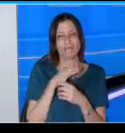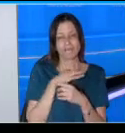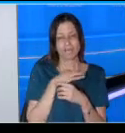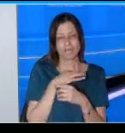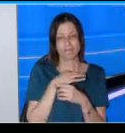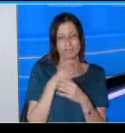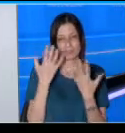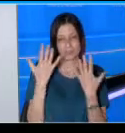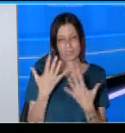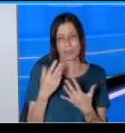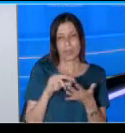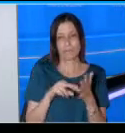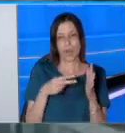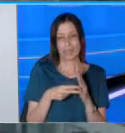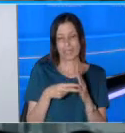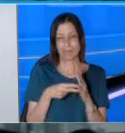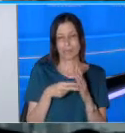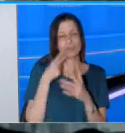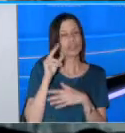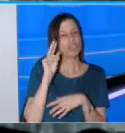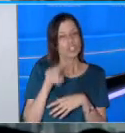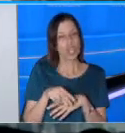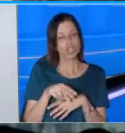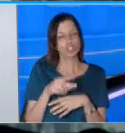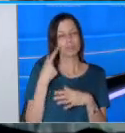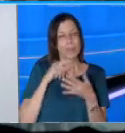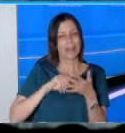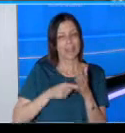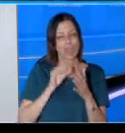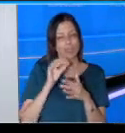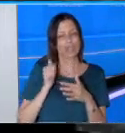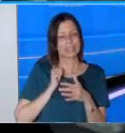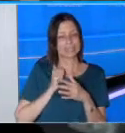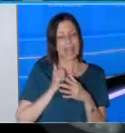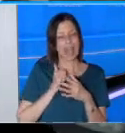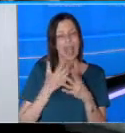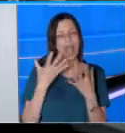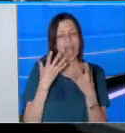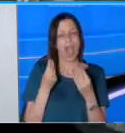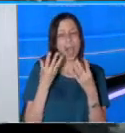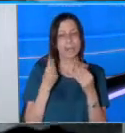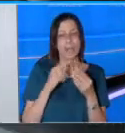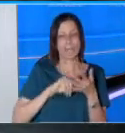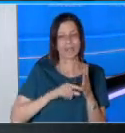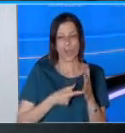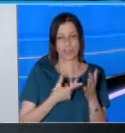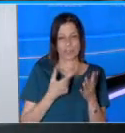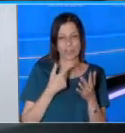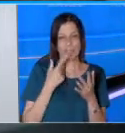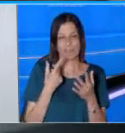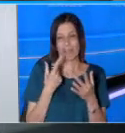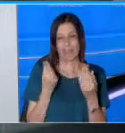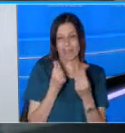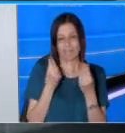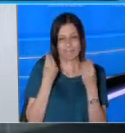מעמיתי וכמה פוליטיקאי. יש בבנק המטרות של צה"ל עדיין הרבה מטרות, אבל